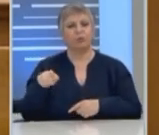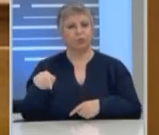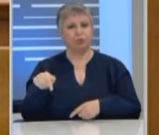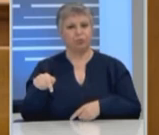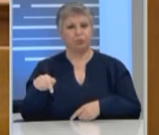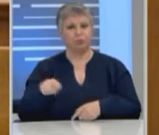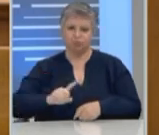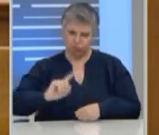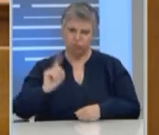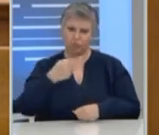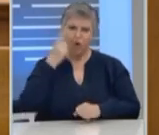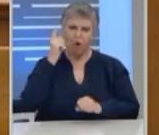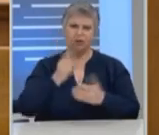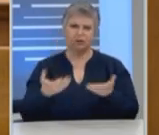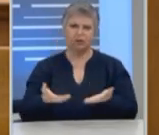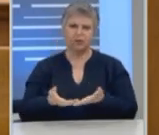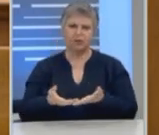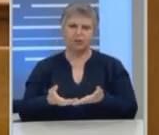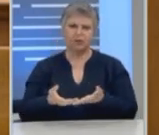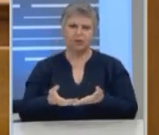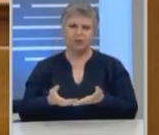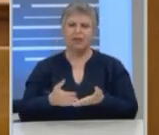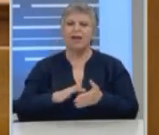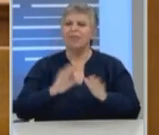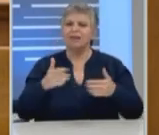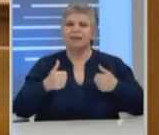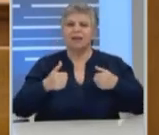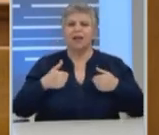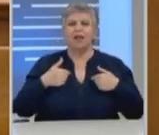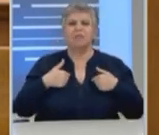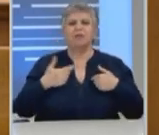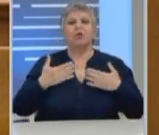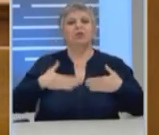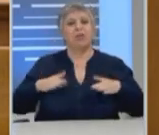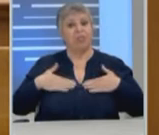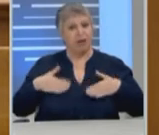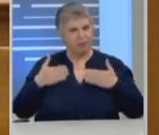Είναι προφανές ότι δεν αποτελούσε επιλογή μας αυτό το μείγμα πολιτικής.